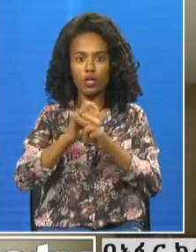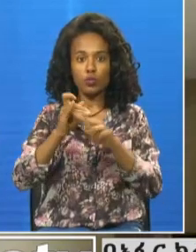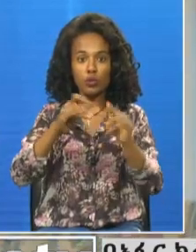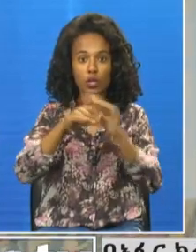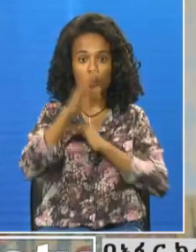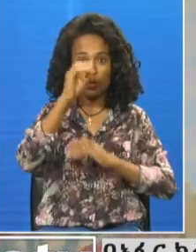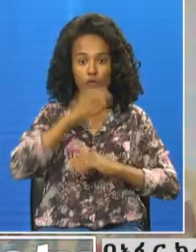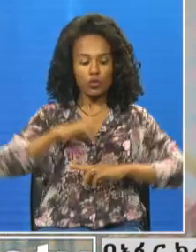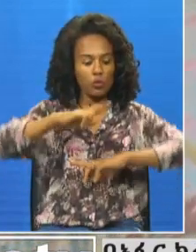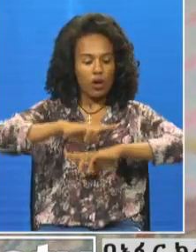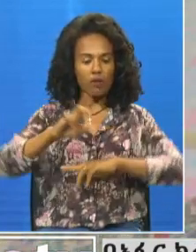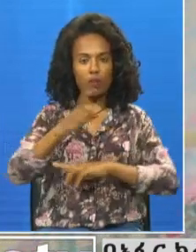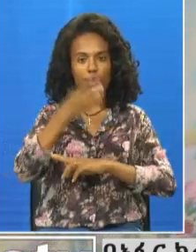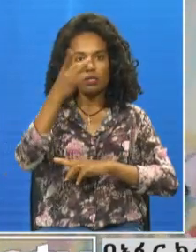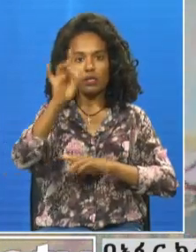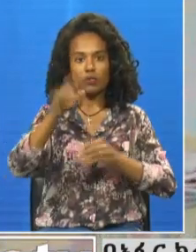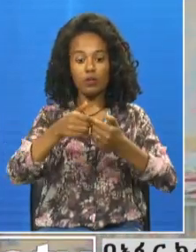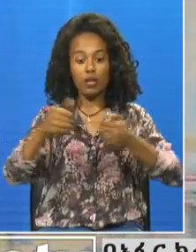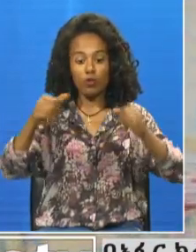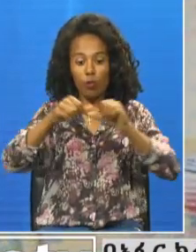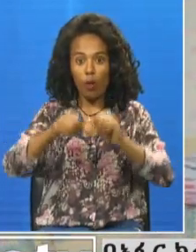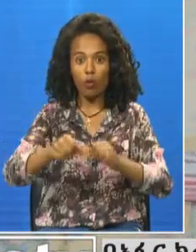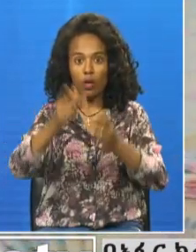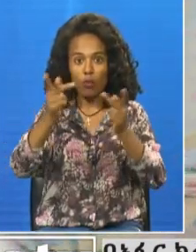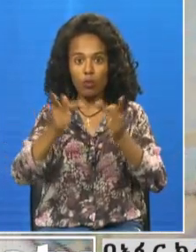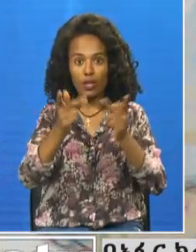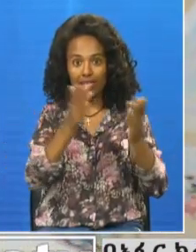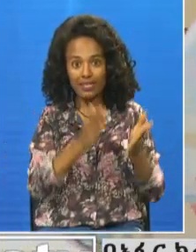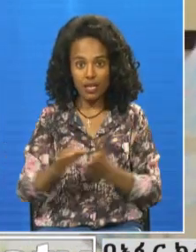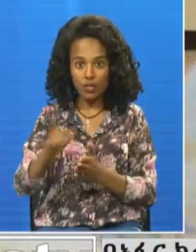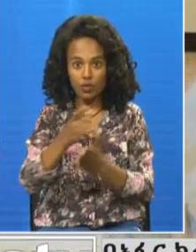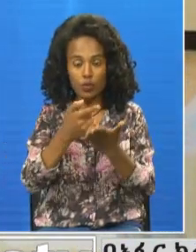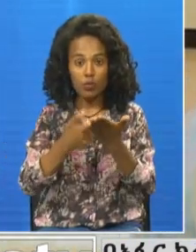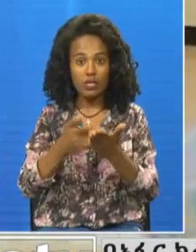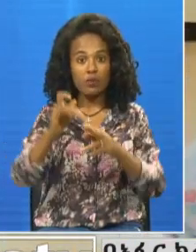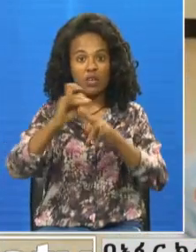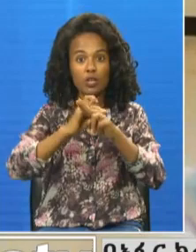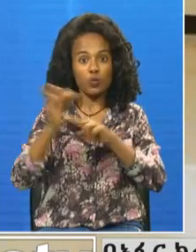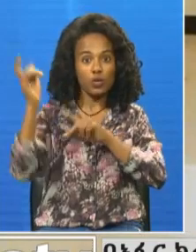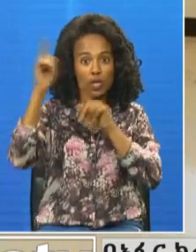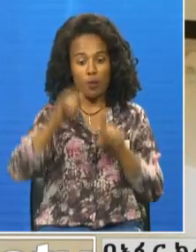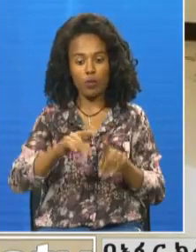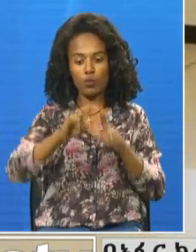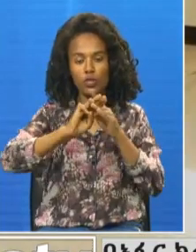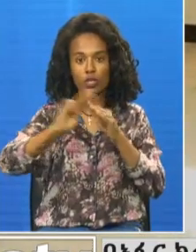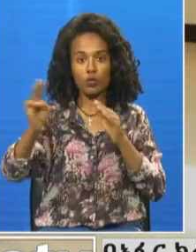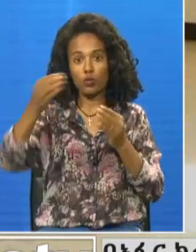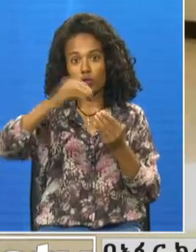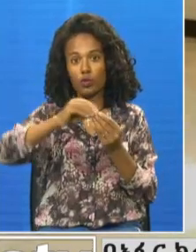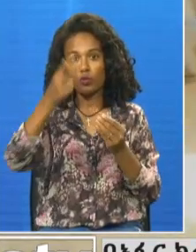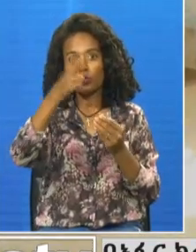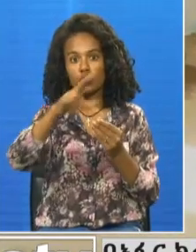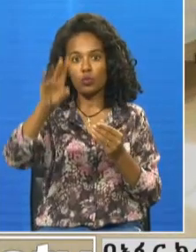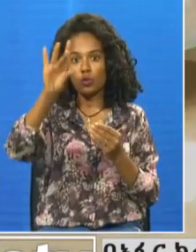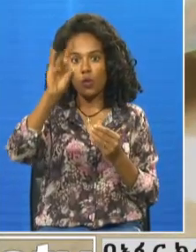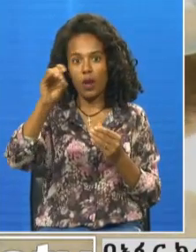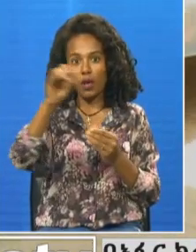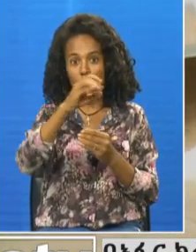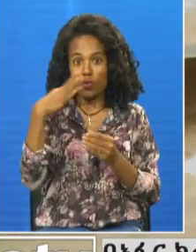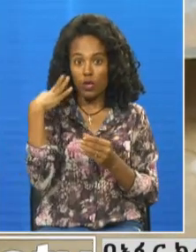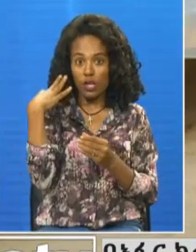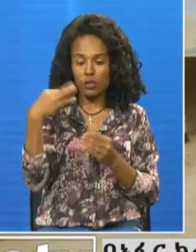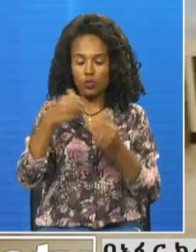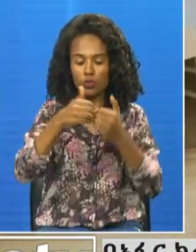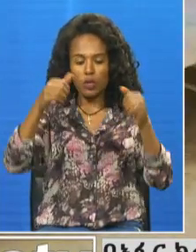ንክኪ የነበራቸው እነሱንም ለብቻ አስቀምጠናል። ግል ክሊኒኩ መጀመሪያ ላይ ኮሚኒኬት ያደረገበትም ሰው